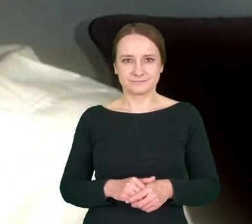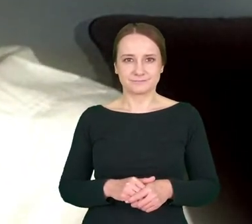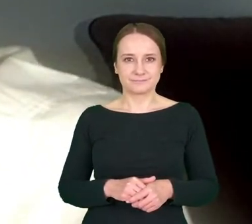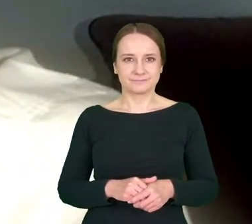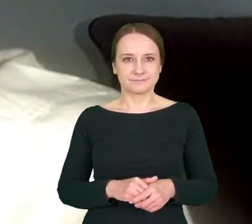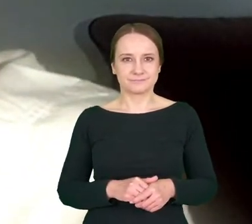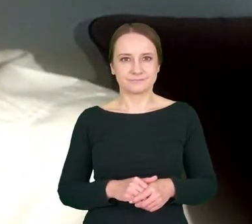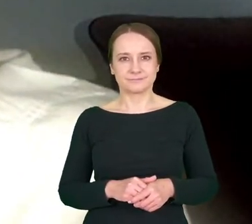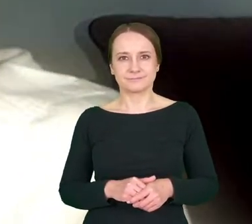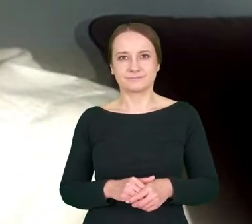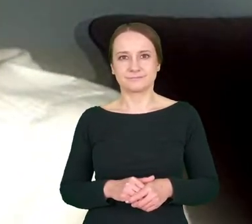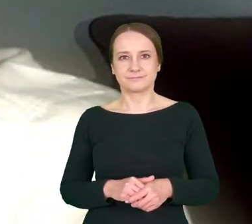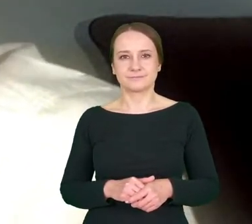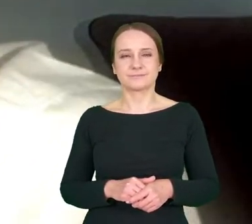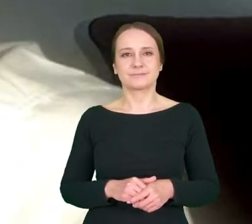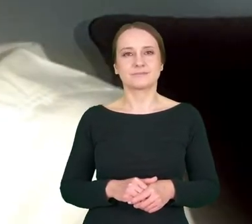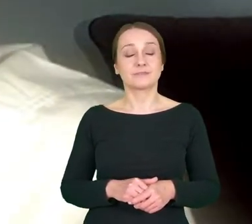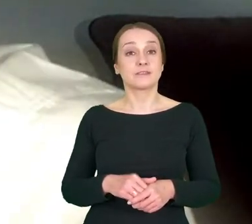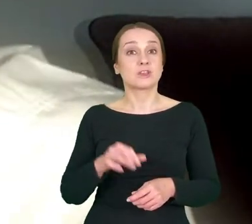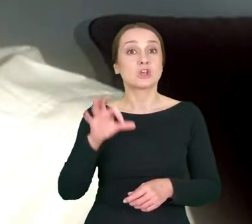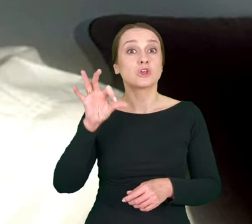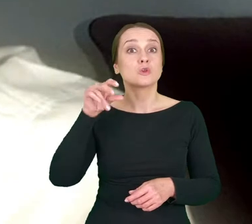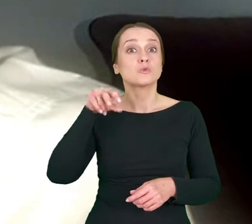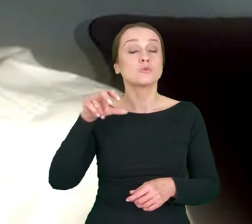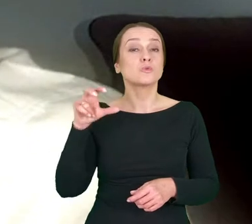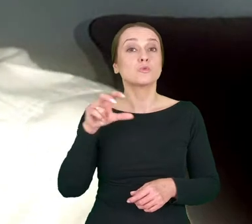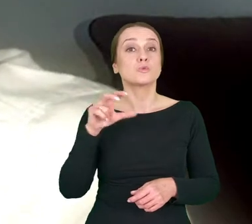Huczał śmiech, jak wystrzał.